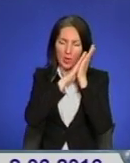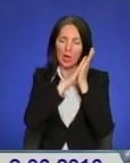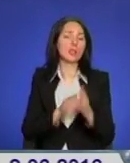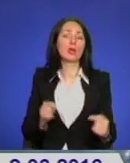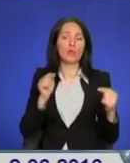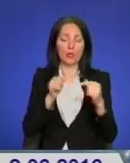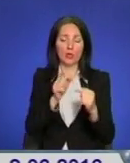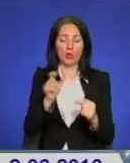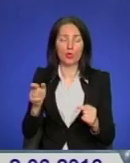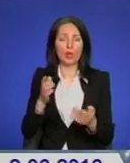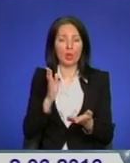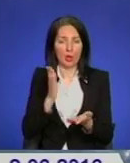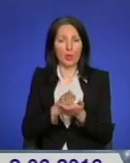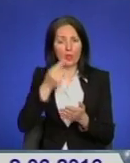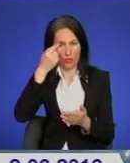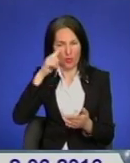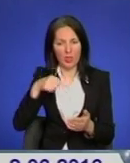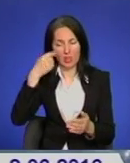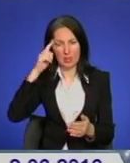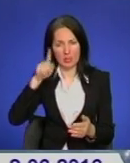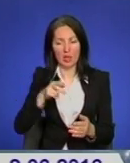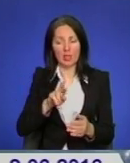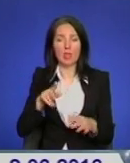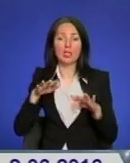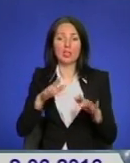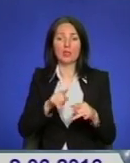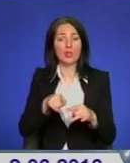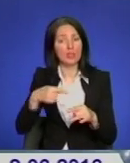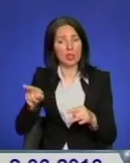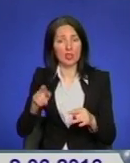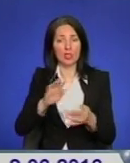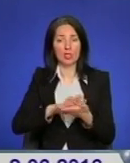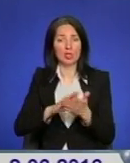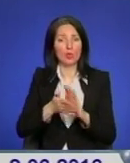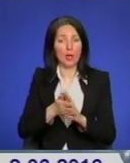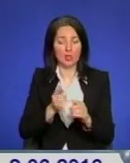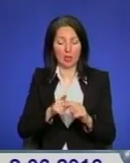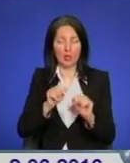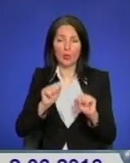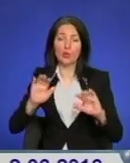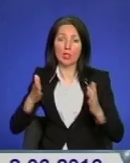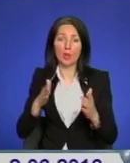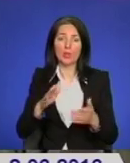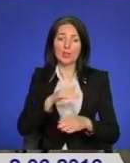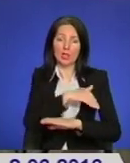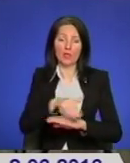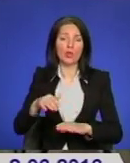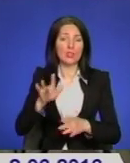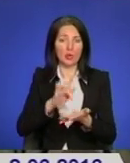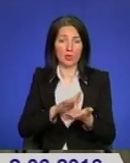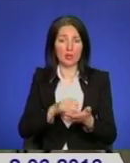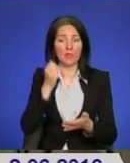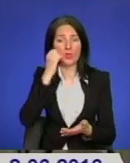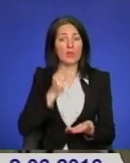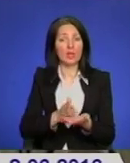відповідно, люди повинні вміти і знати, як діяти в тих чи інших типових ситуаціях, які можуть трапитися на вулицях міста. Ветеран